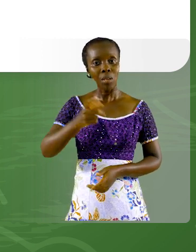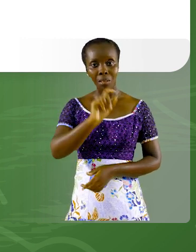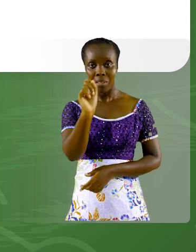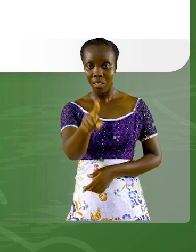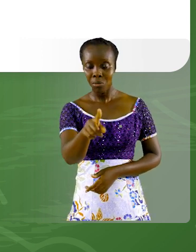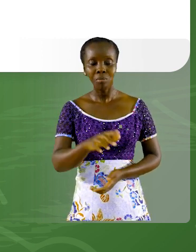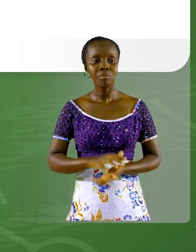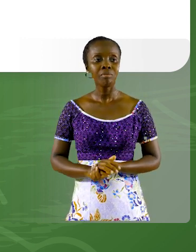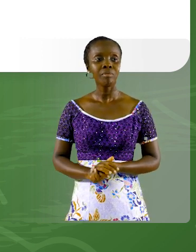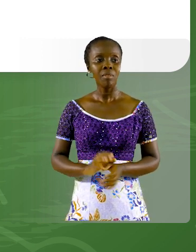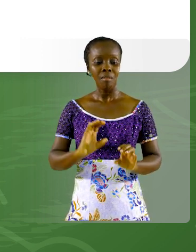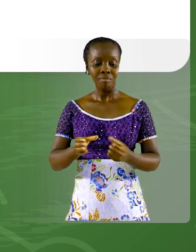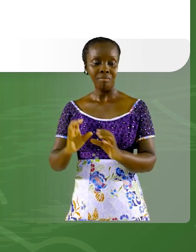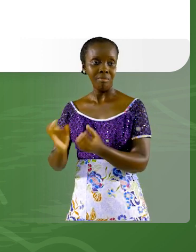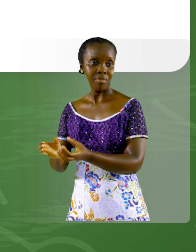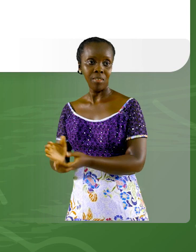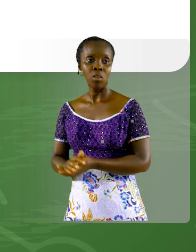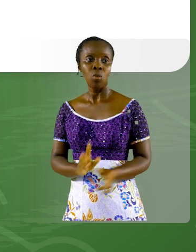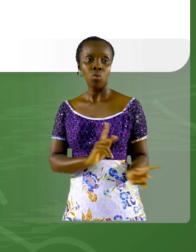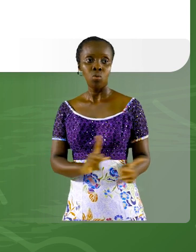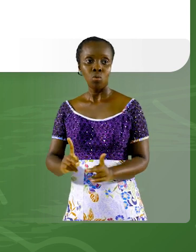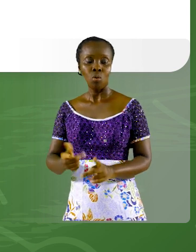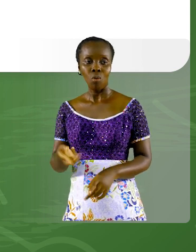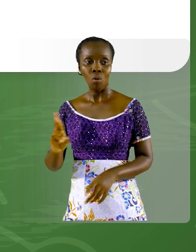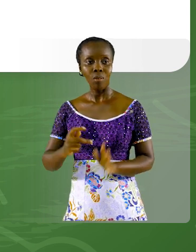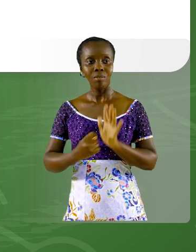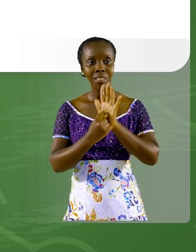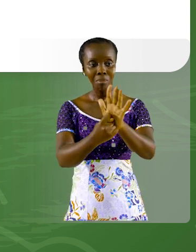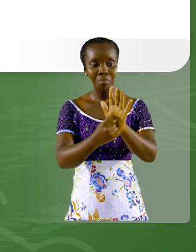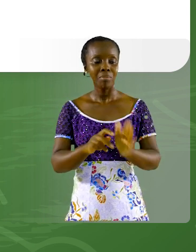Troisième consigne, classe-les selon leur type.